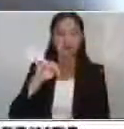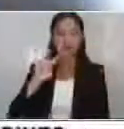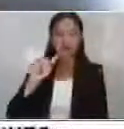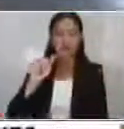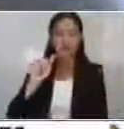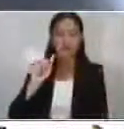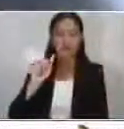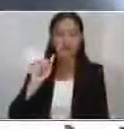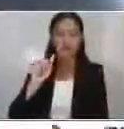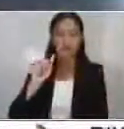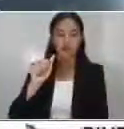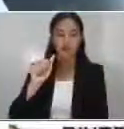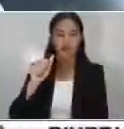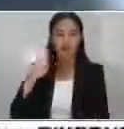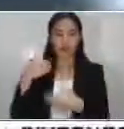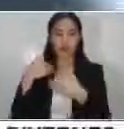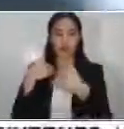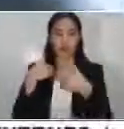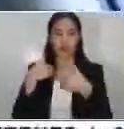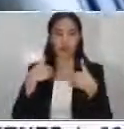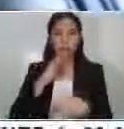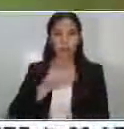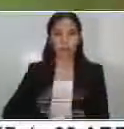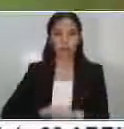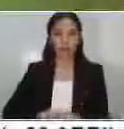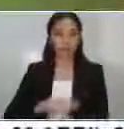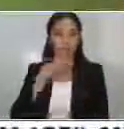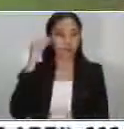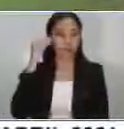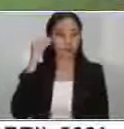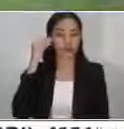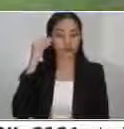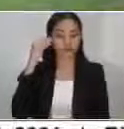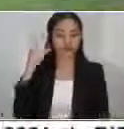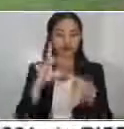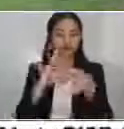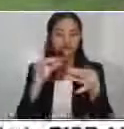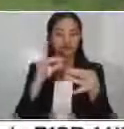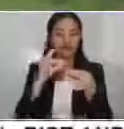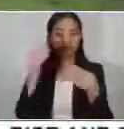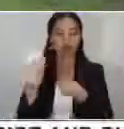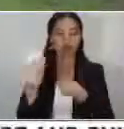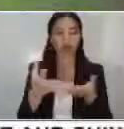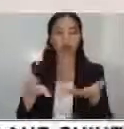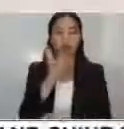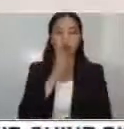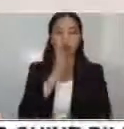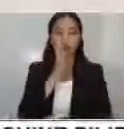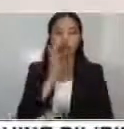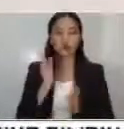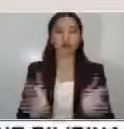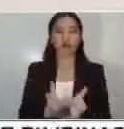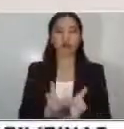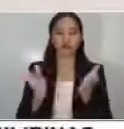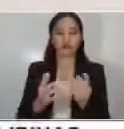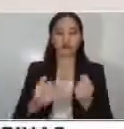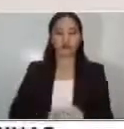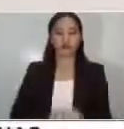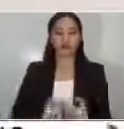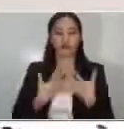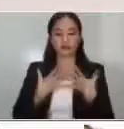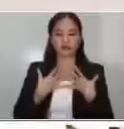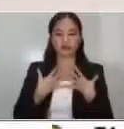ang pagkakaroon ng matibay na pananampalataya at magandang pakikitungo sa kapwa. Lahat